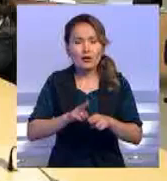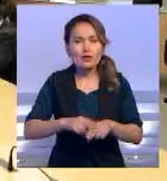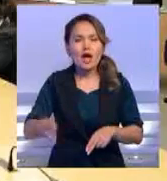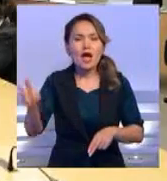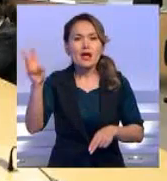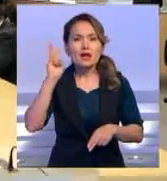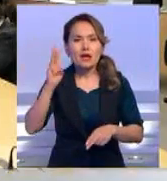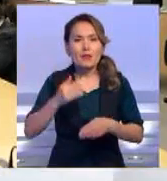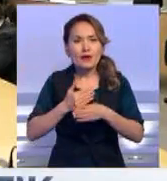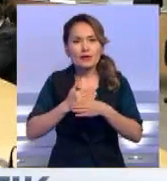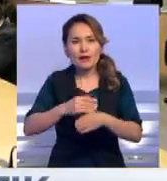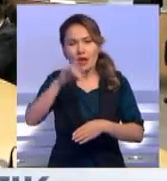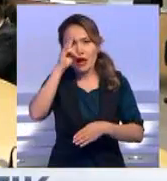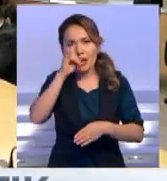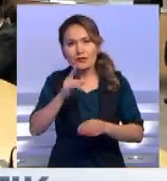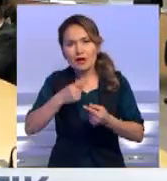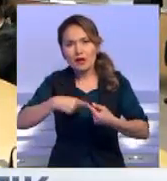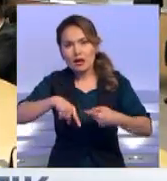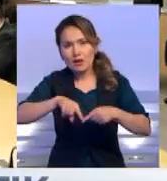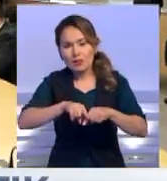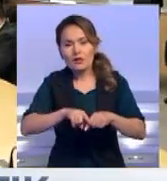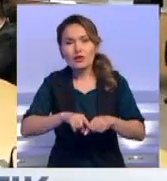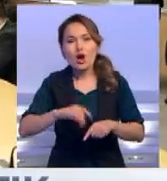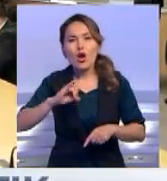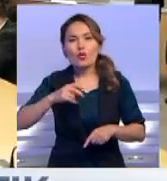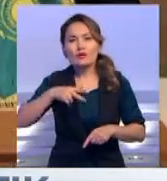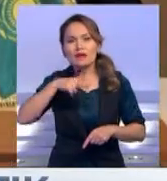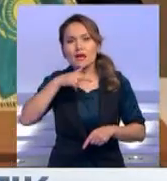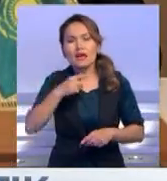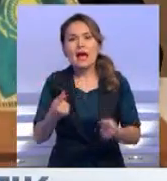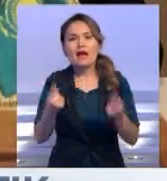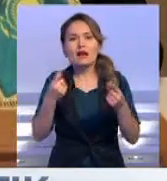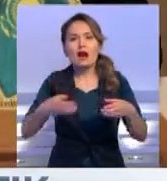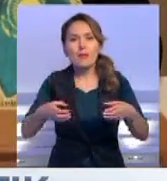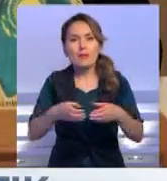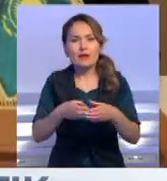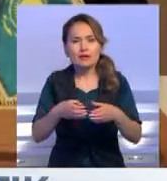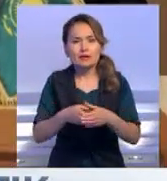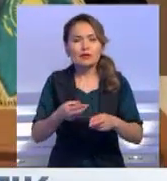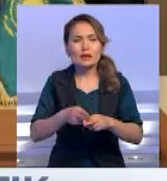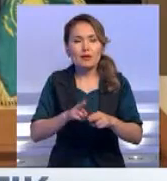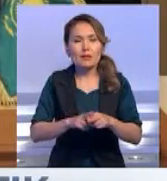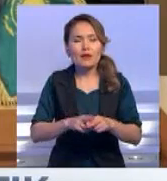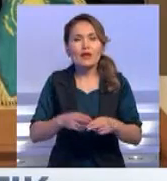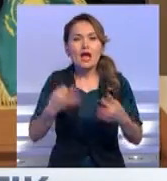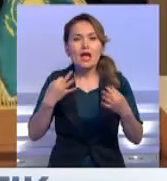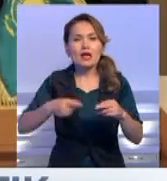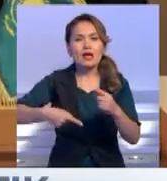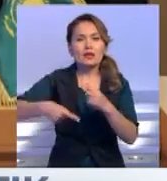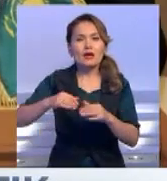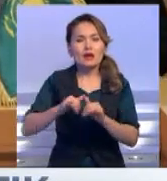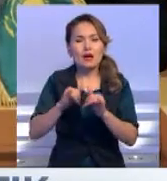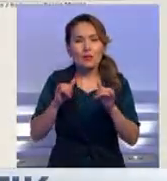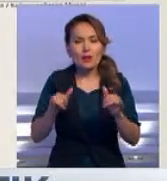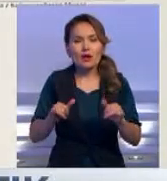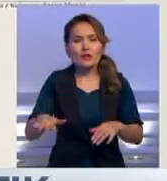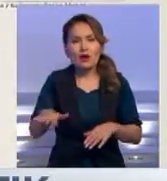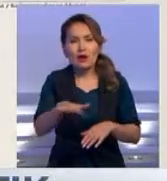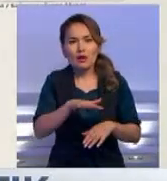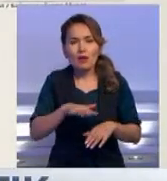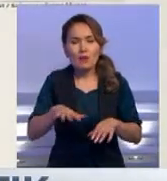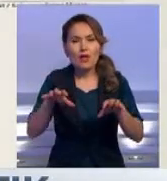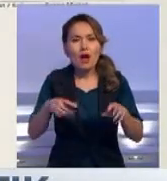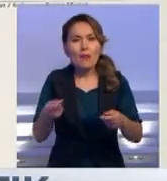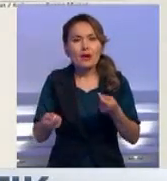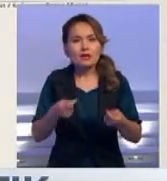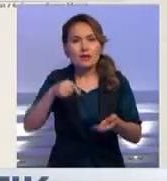елшілігінің мұрындық болуымен қазақстандық делегация Оңтүстік Кореяның ірі корпорациялары және Инчхон еркін экономикалық аймағының өкілдерімен